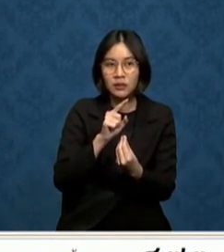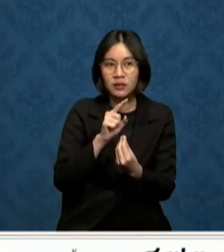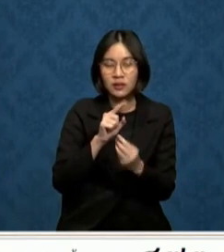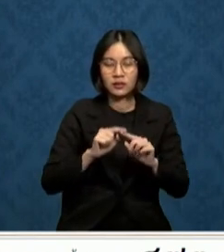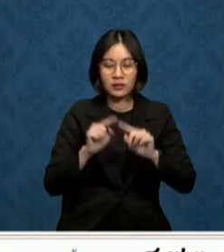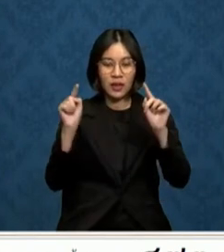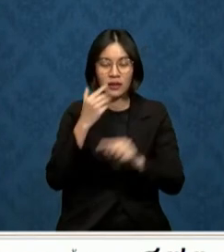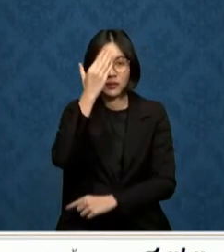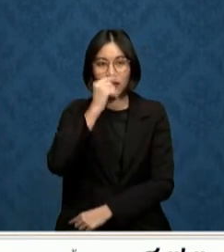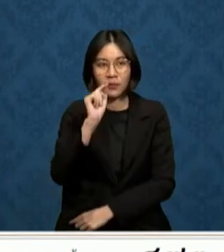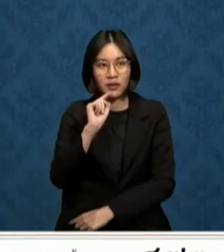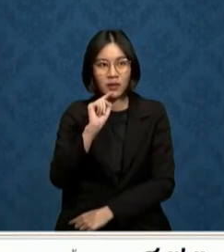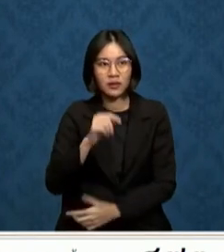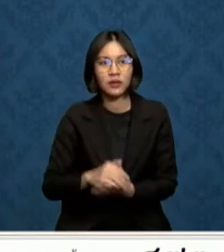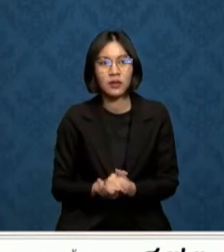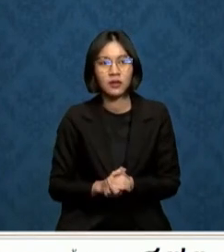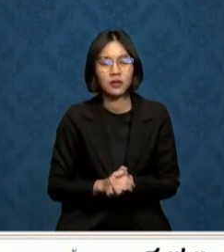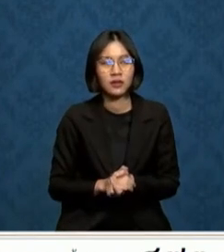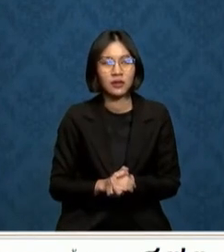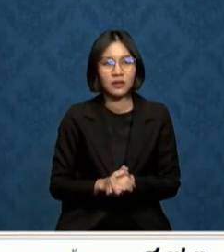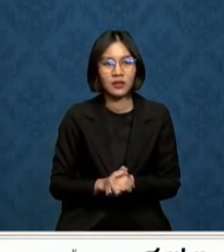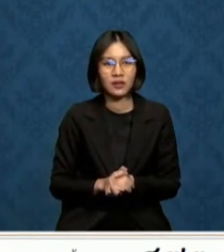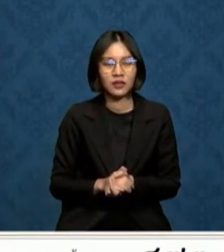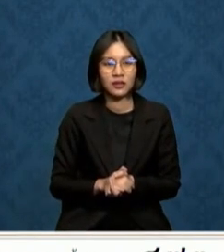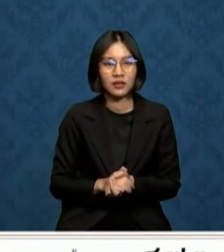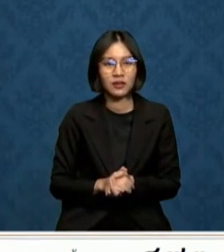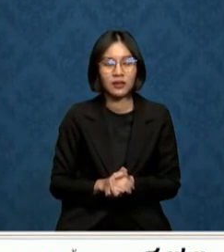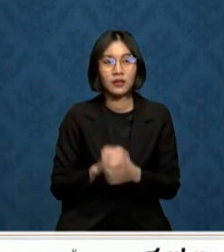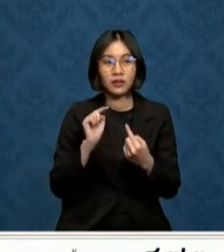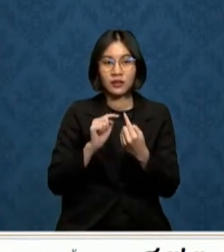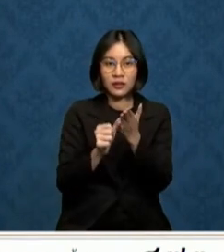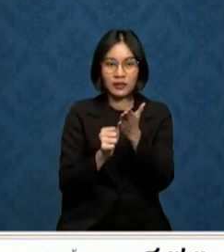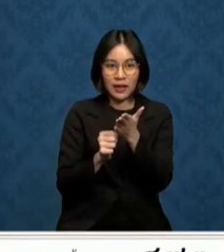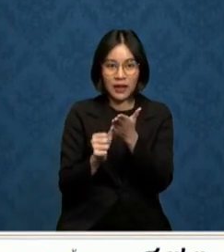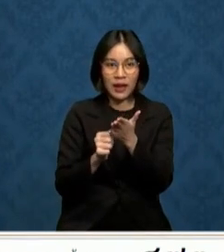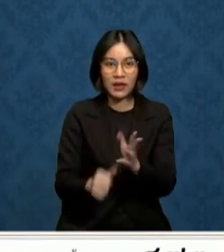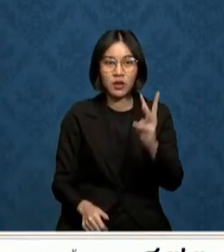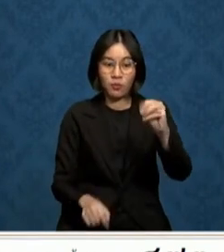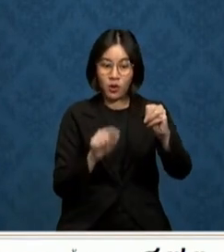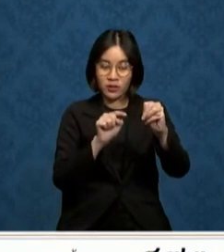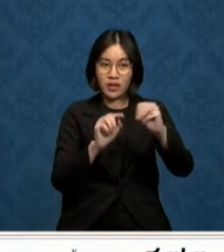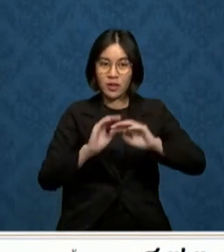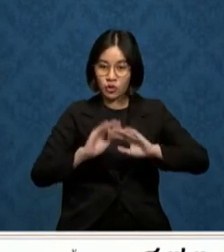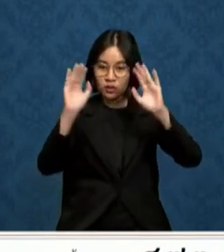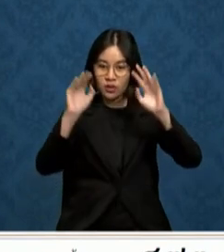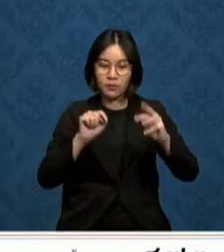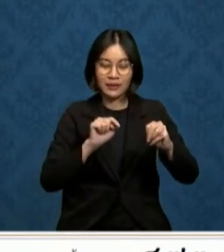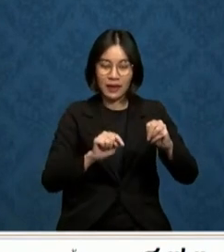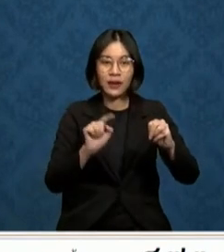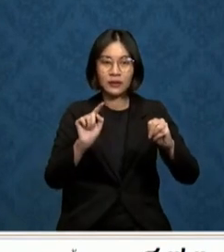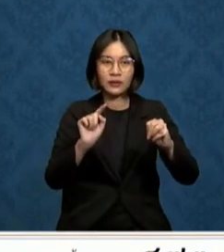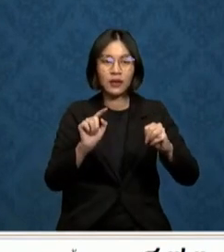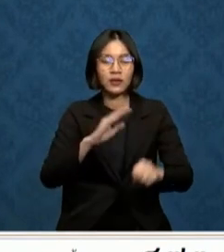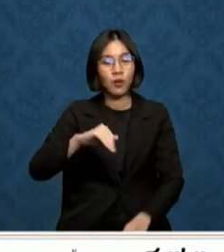แต่ว่าเราก็เห็นในการปรับเนี่ยนะครับในการปรับในมาตราดังกล่าวยกเลิกมาตราดังกล่าวเ